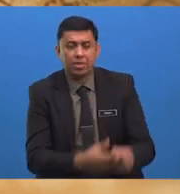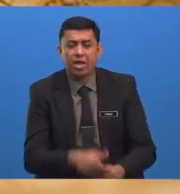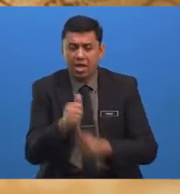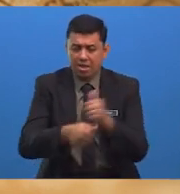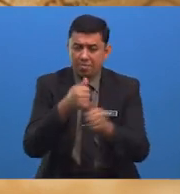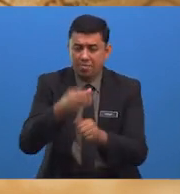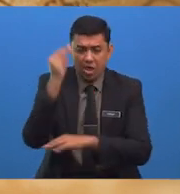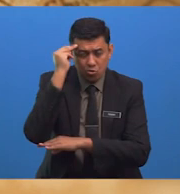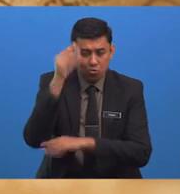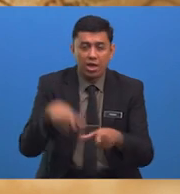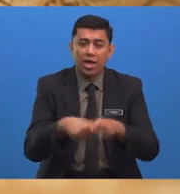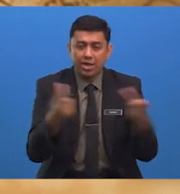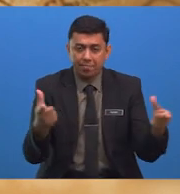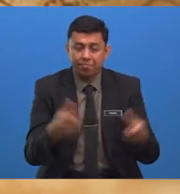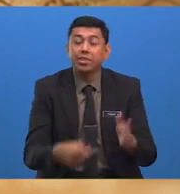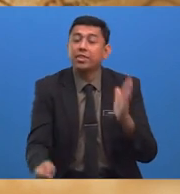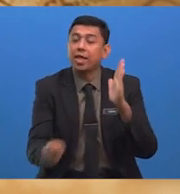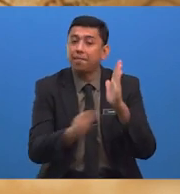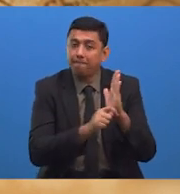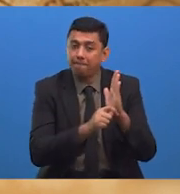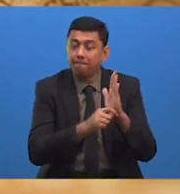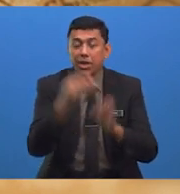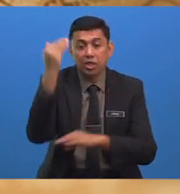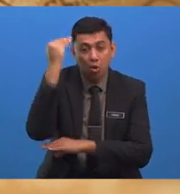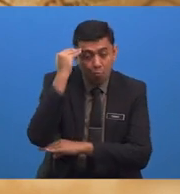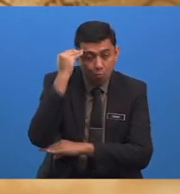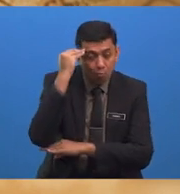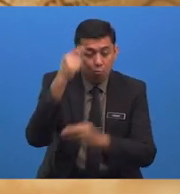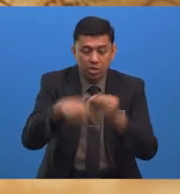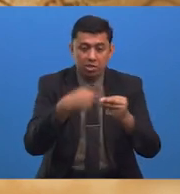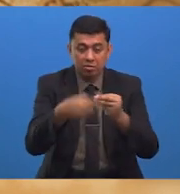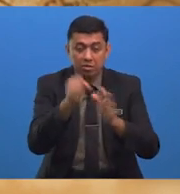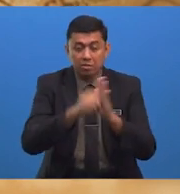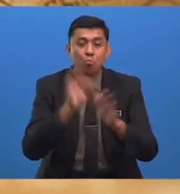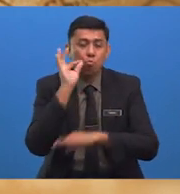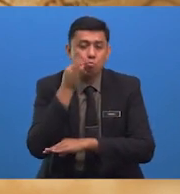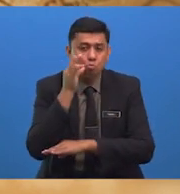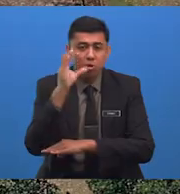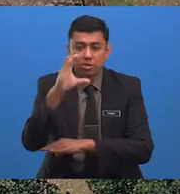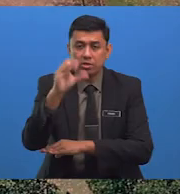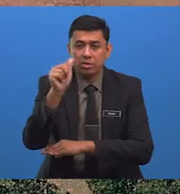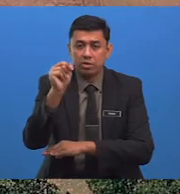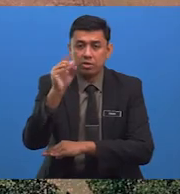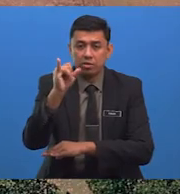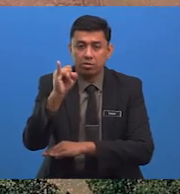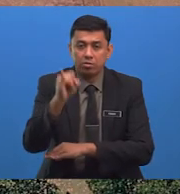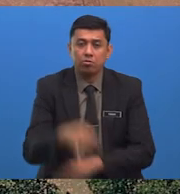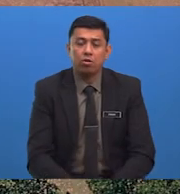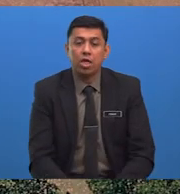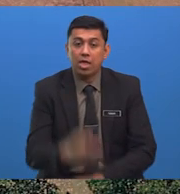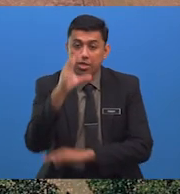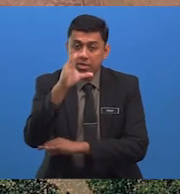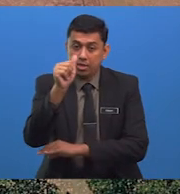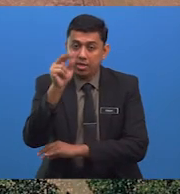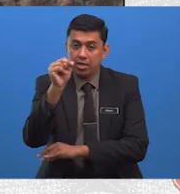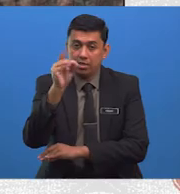yang lain, mari kita tambah pengetahuan tentang sebuah candi yang bernama Candi Borobudur.